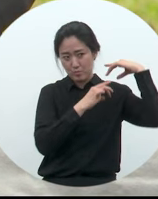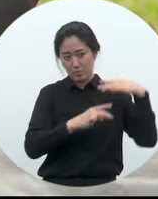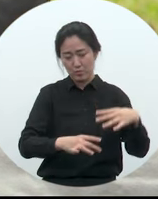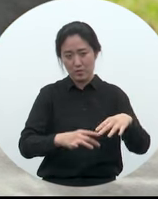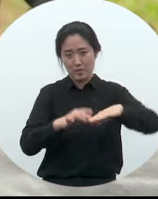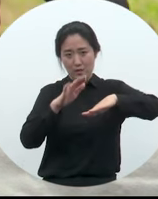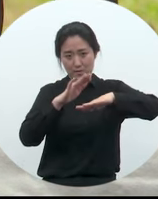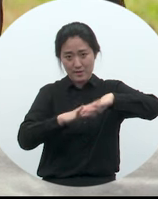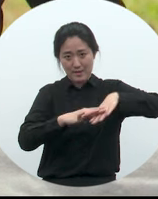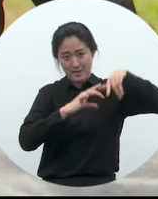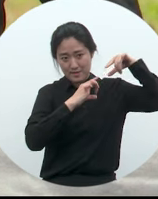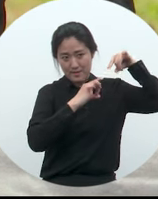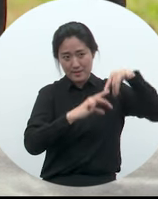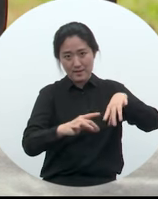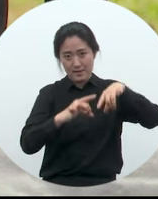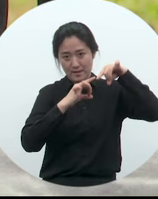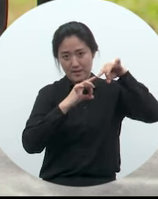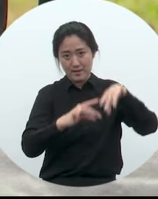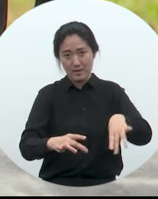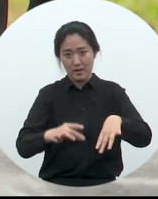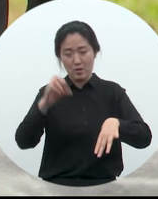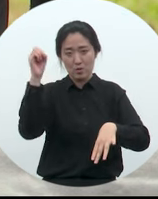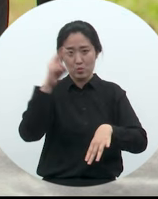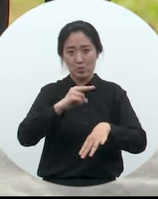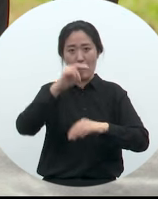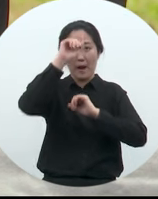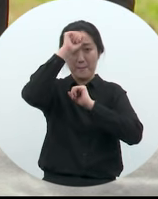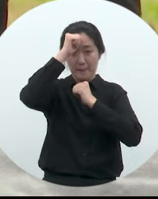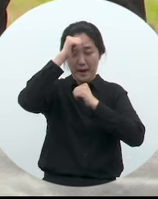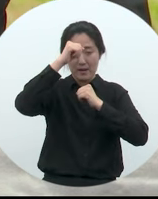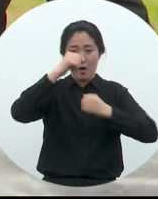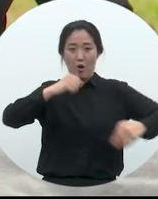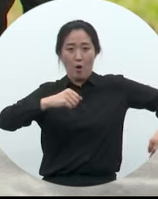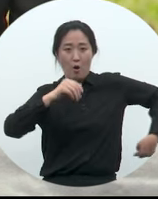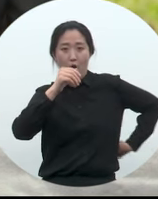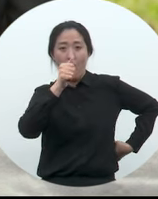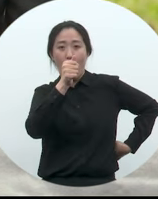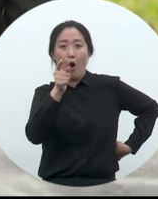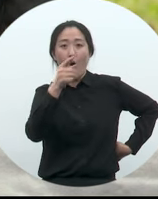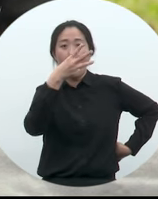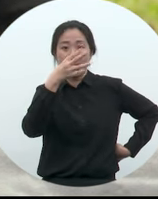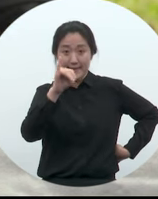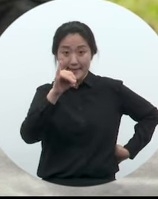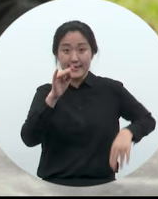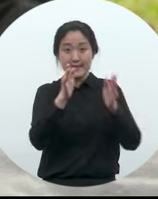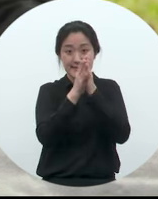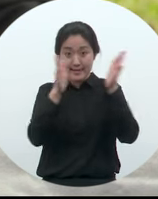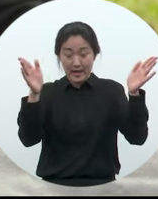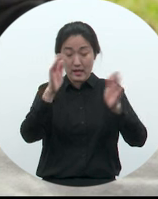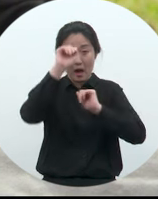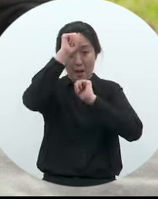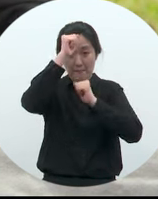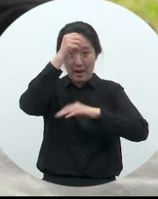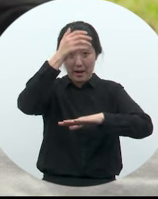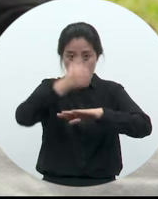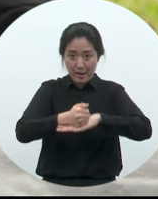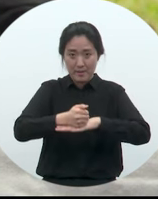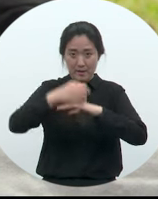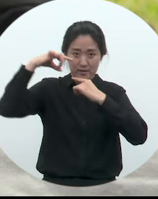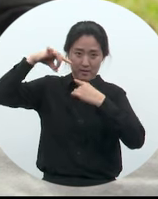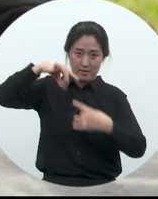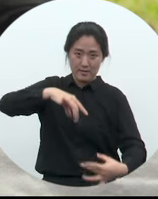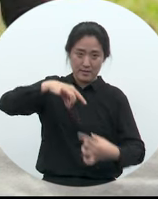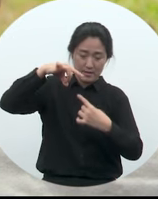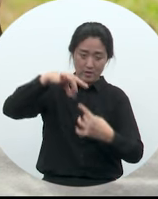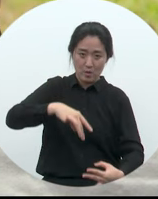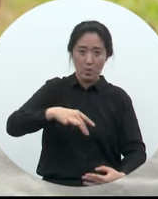손으로 내려오고요. 다리에 있는 신경은 허리에서부터 시작해가지고 다리로 내려갑니다. 예를 들게 되면은